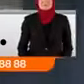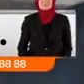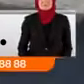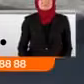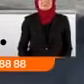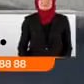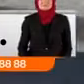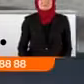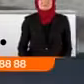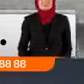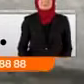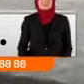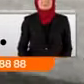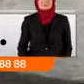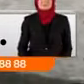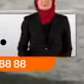olsun